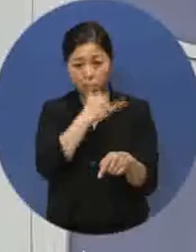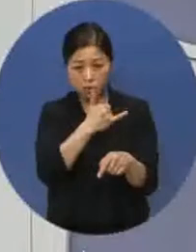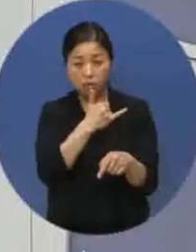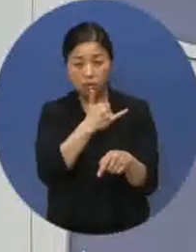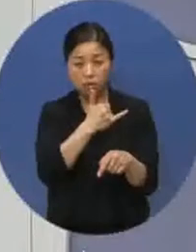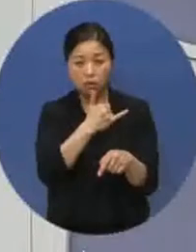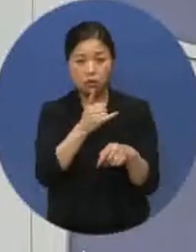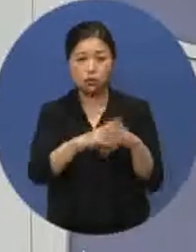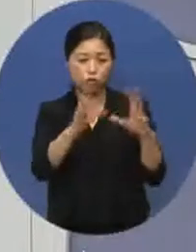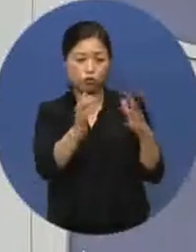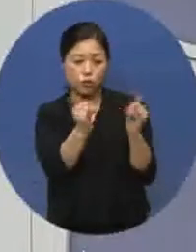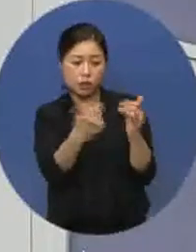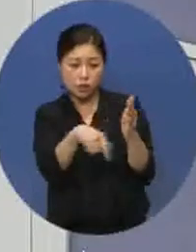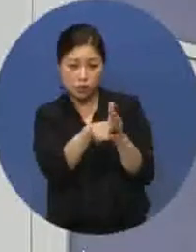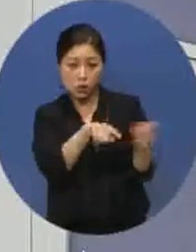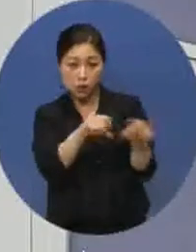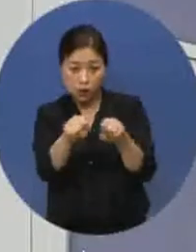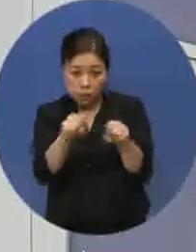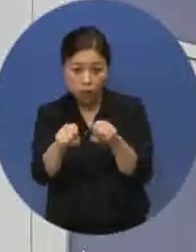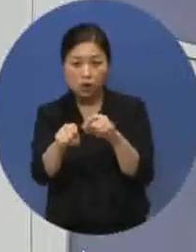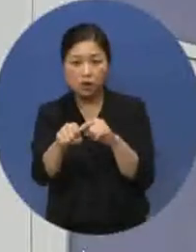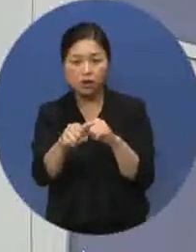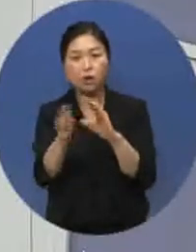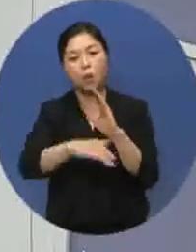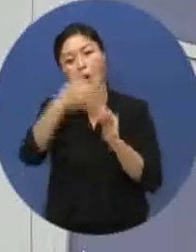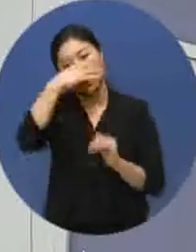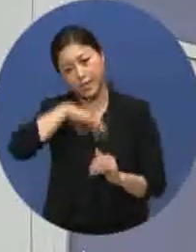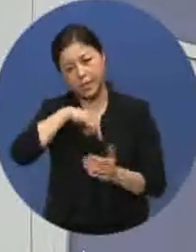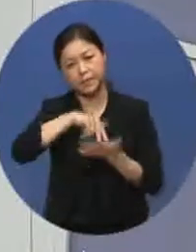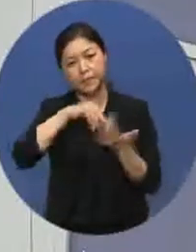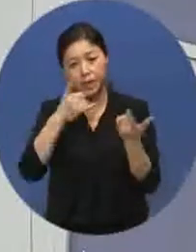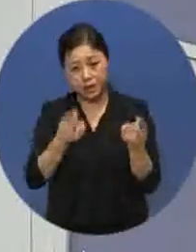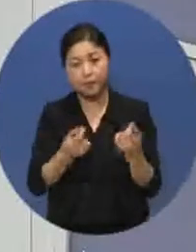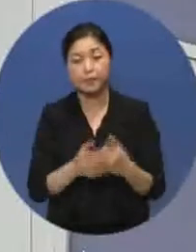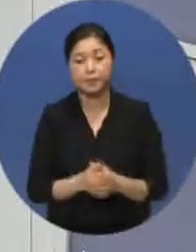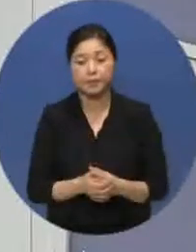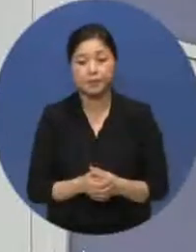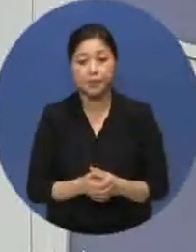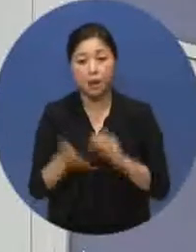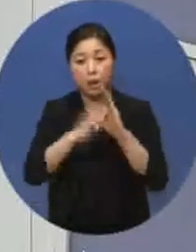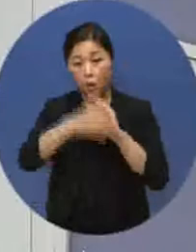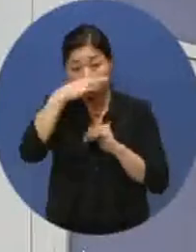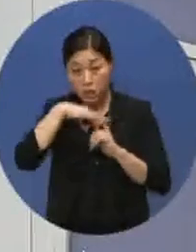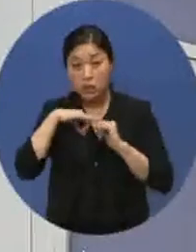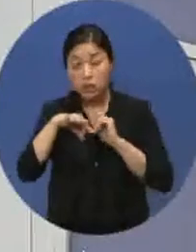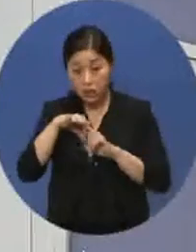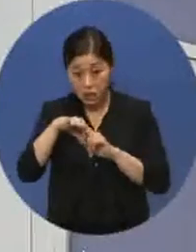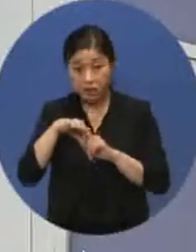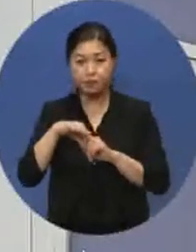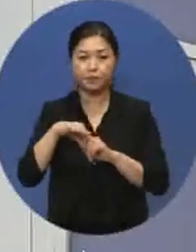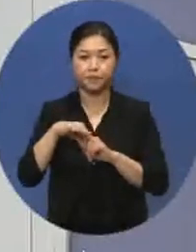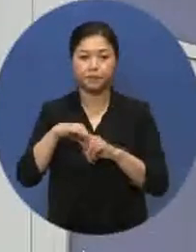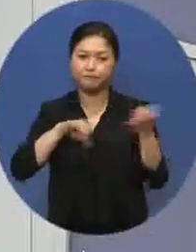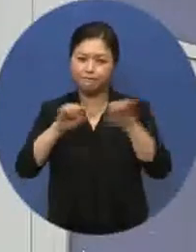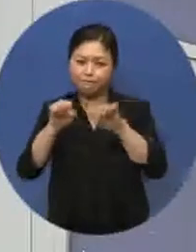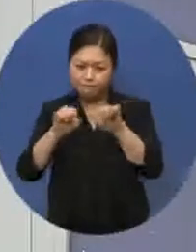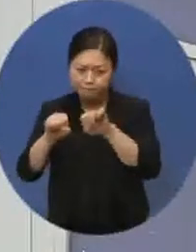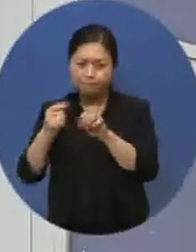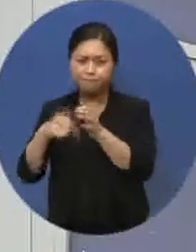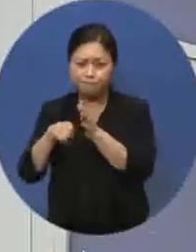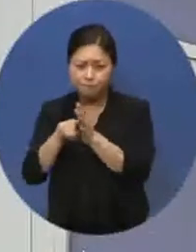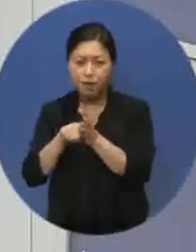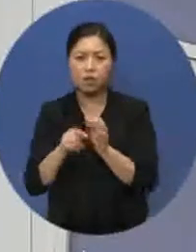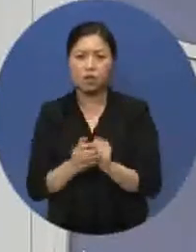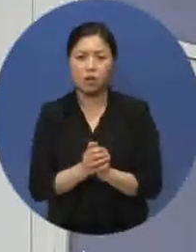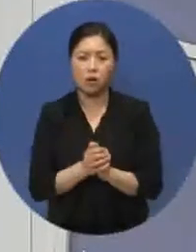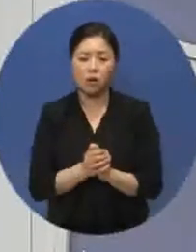놓인 국민을 위해서 활동한다는 공익성이 측면이 있습니다. 그 공익적인 측면을 수행하기 위해서는